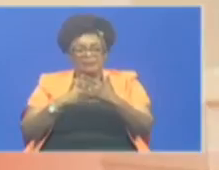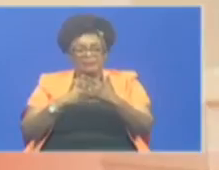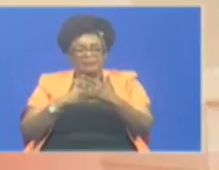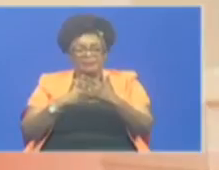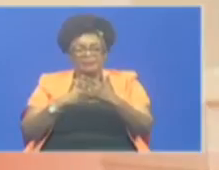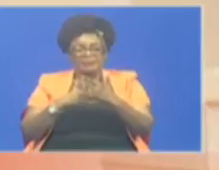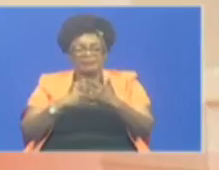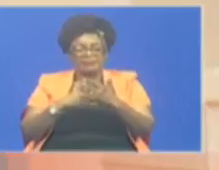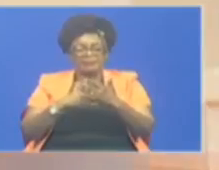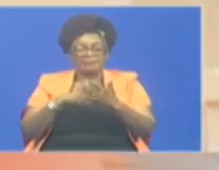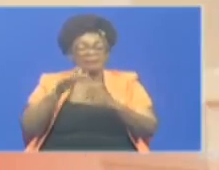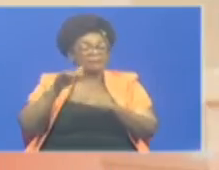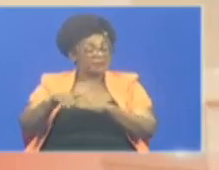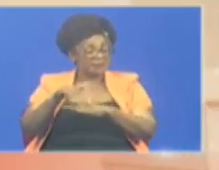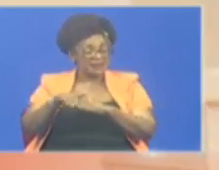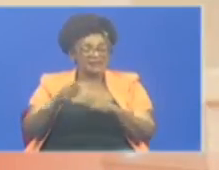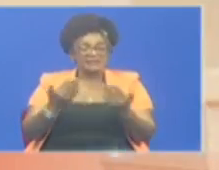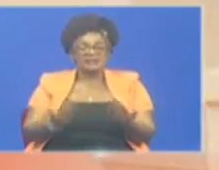sasa